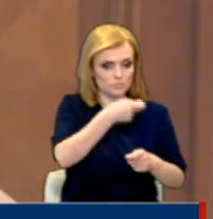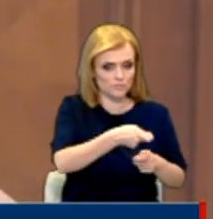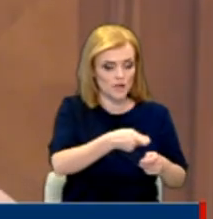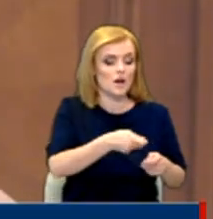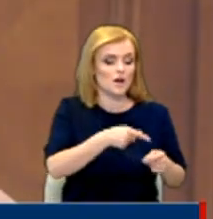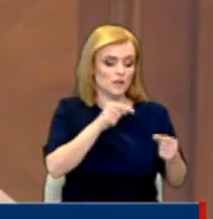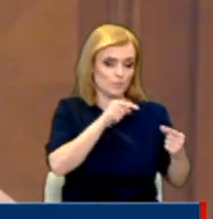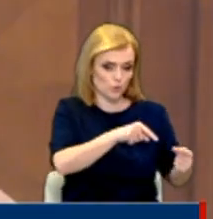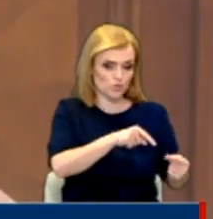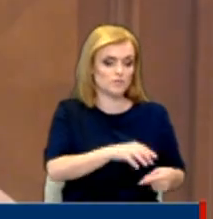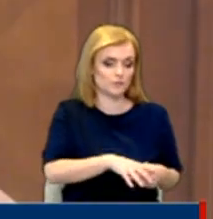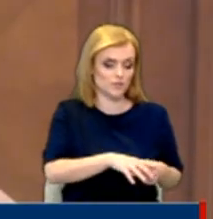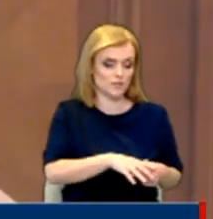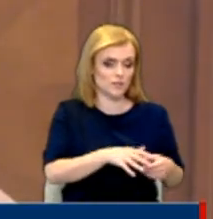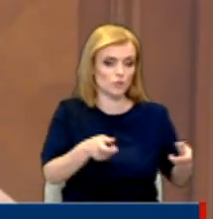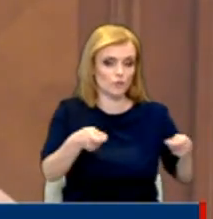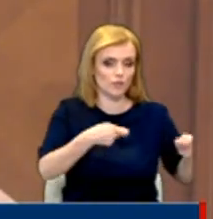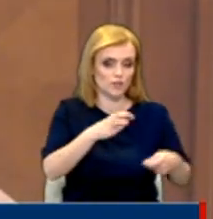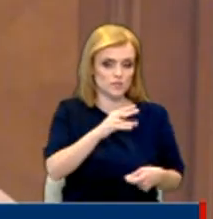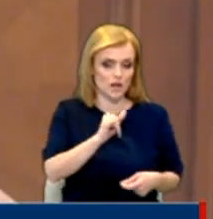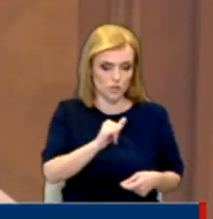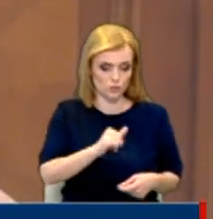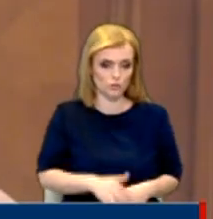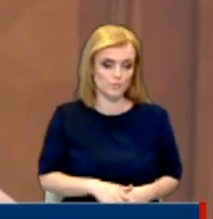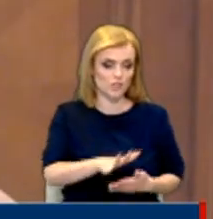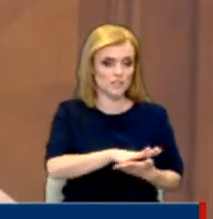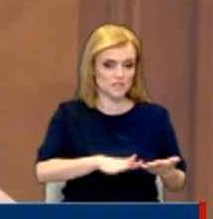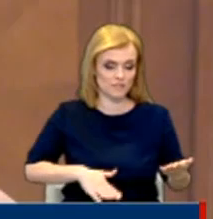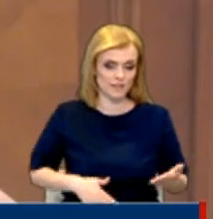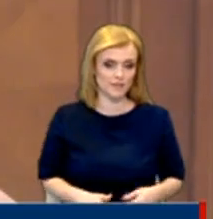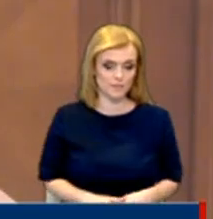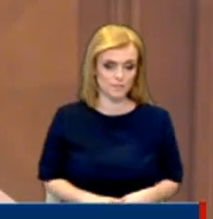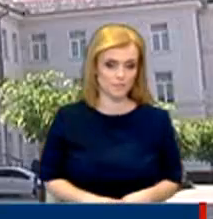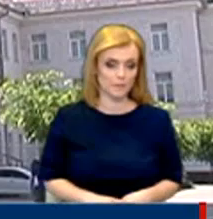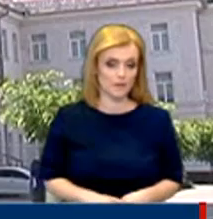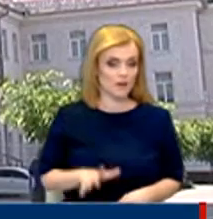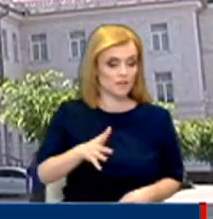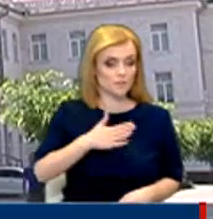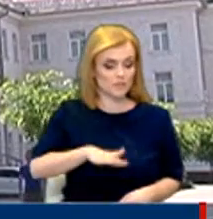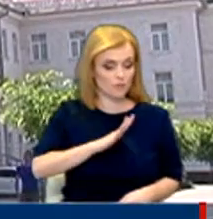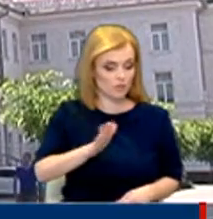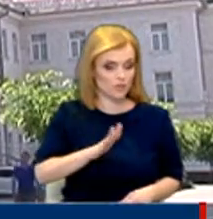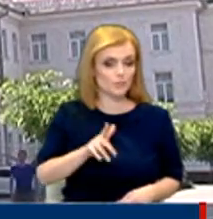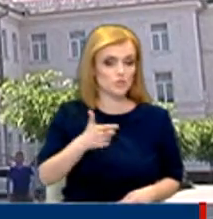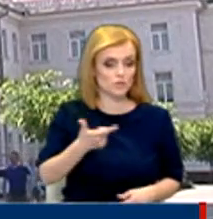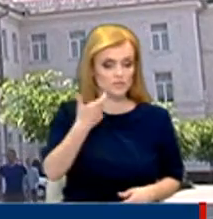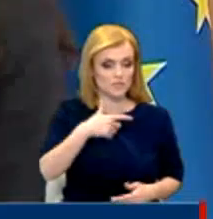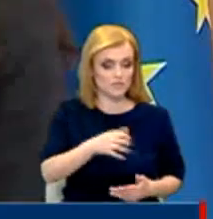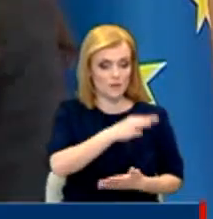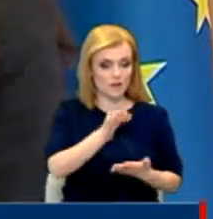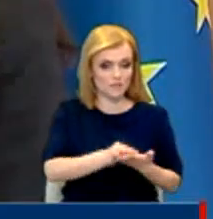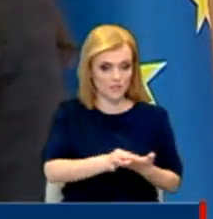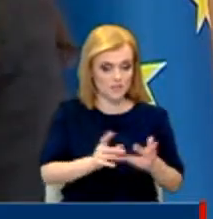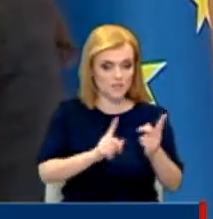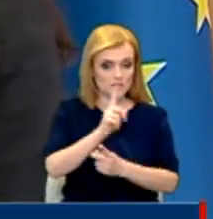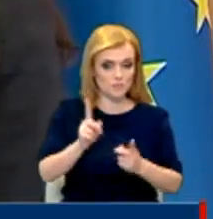asumat răspunderea pentru proiectul ce vizează modificarea legii cu privire la procuratură. Potrivit proiectului asumat, premierul ar urma